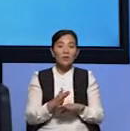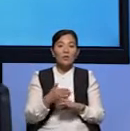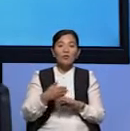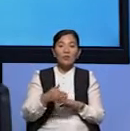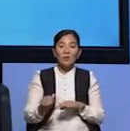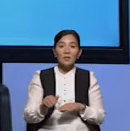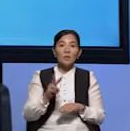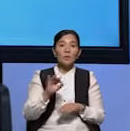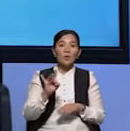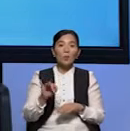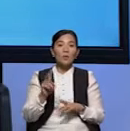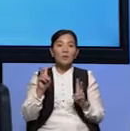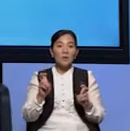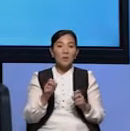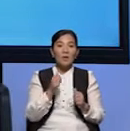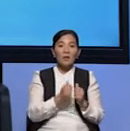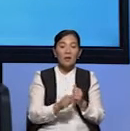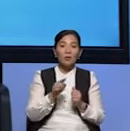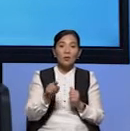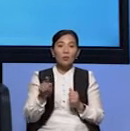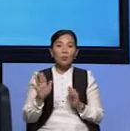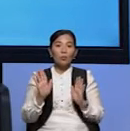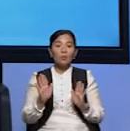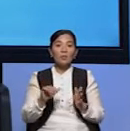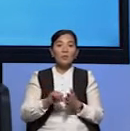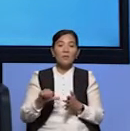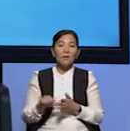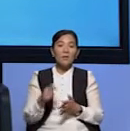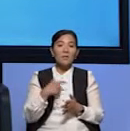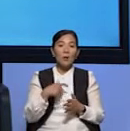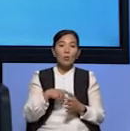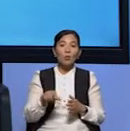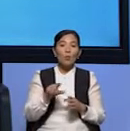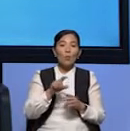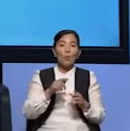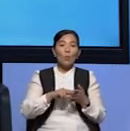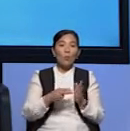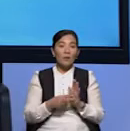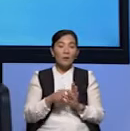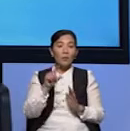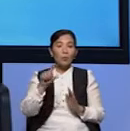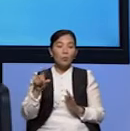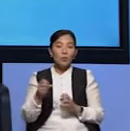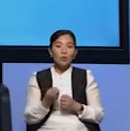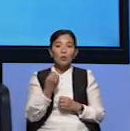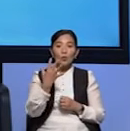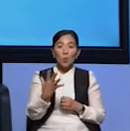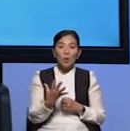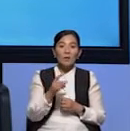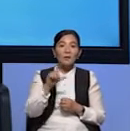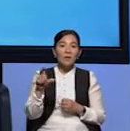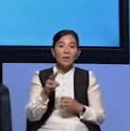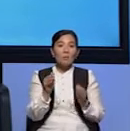на микротемы. Каждая микротема будет представлять собой пункт плана. Сколько в